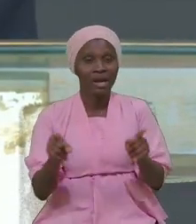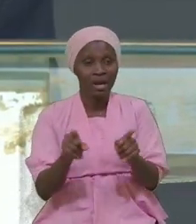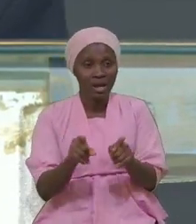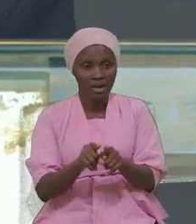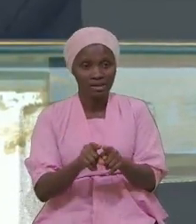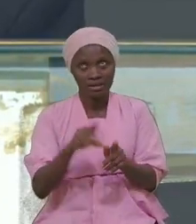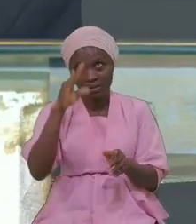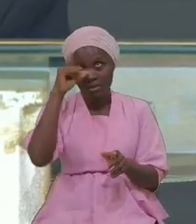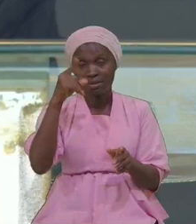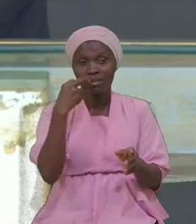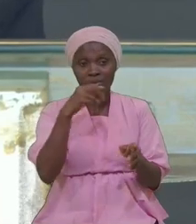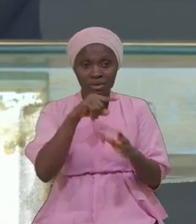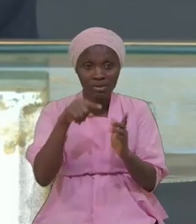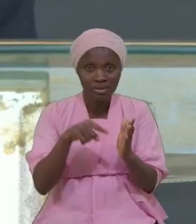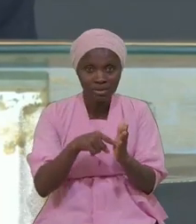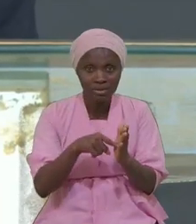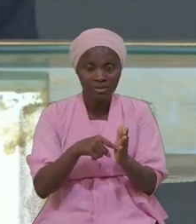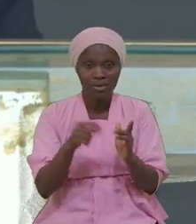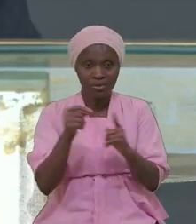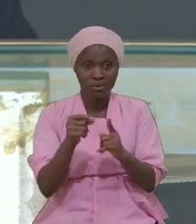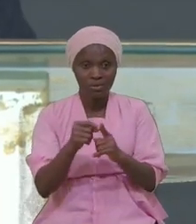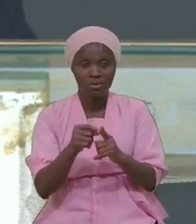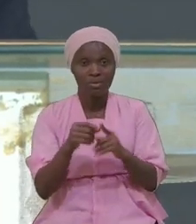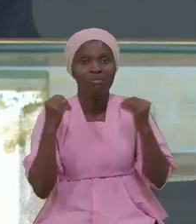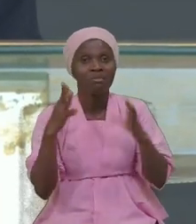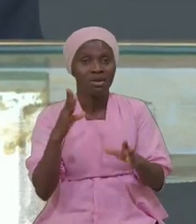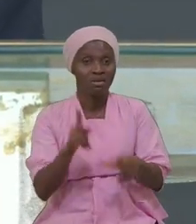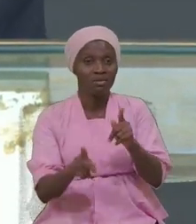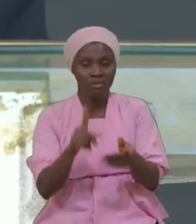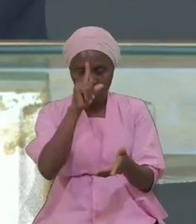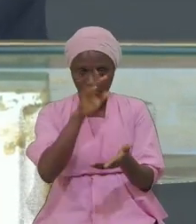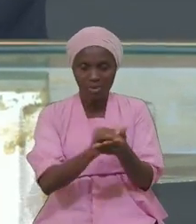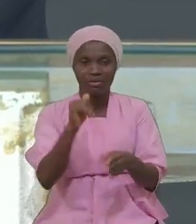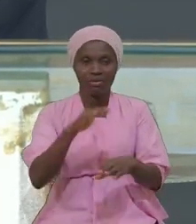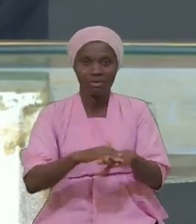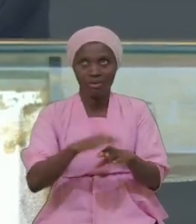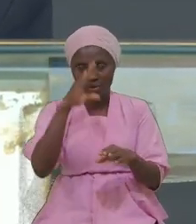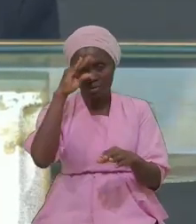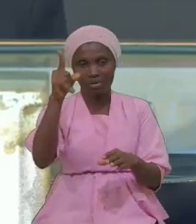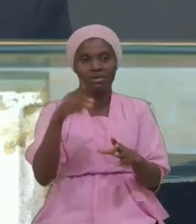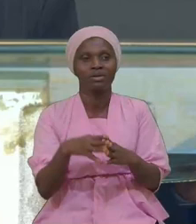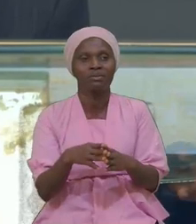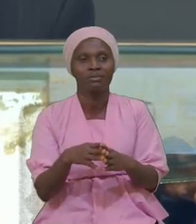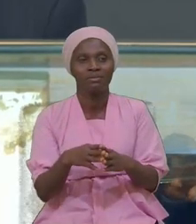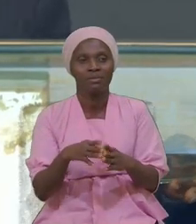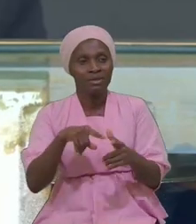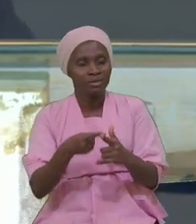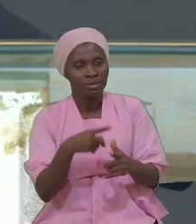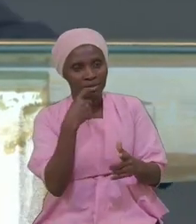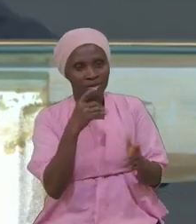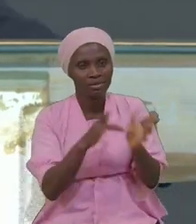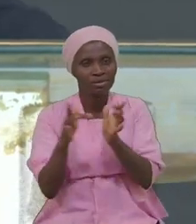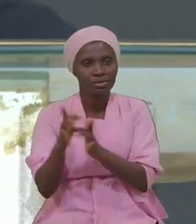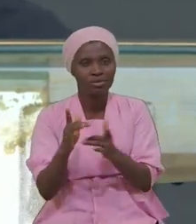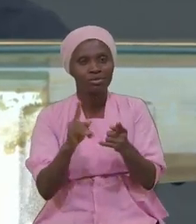Comme Jésus parlait ainsi, plusieurs crurent en lui. Et il dit aux Juifs qui avaient